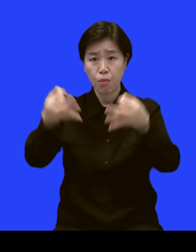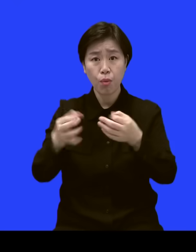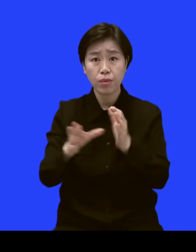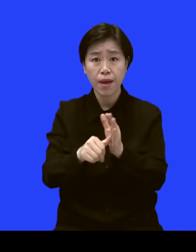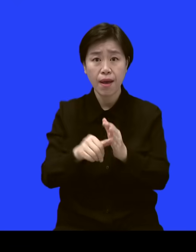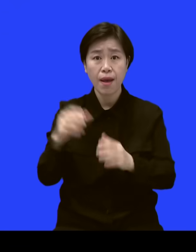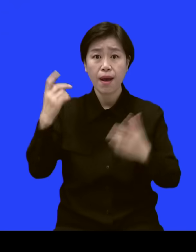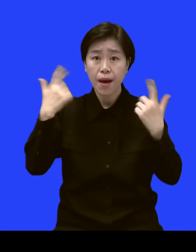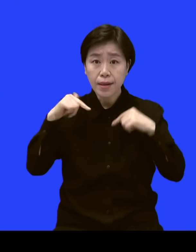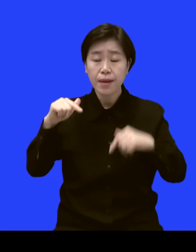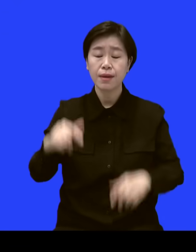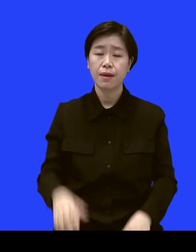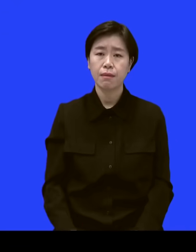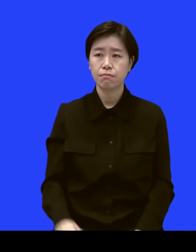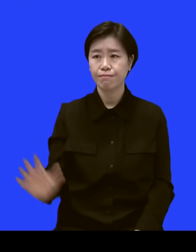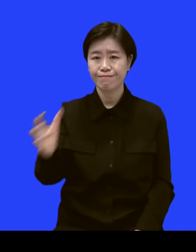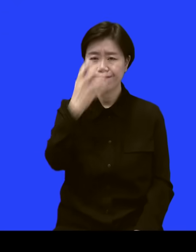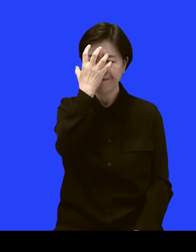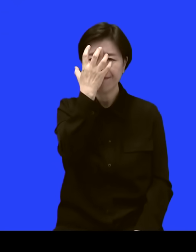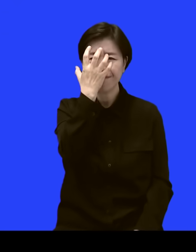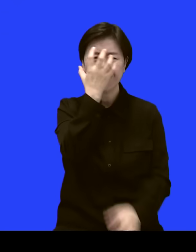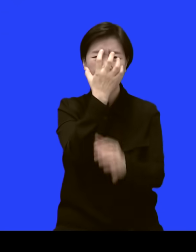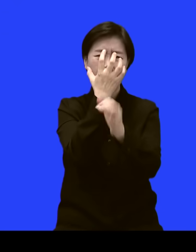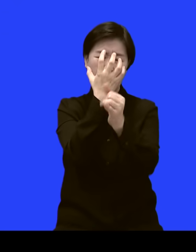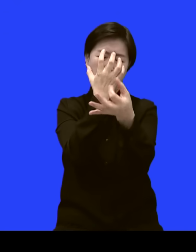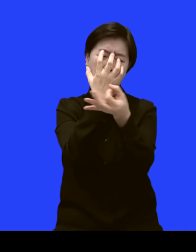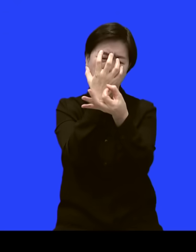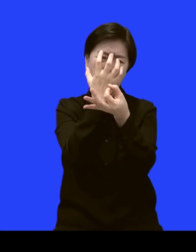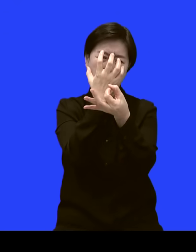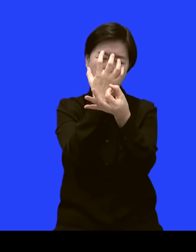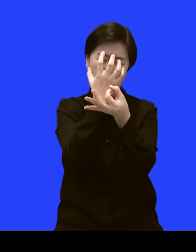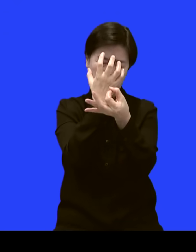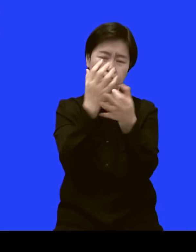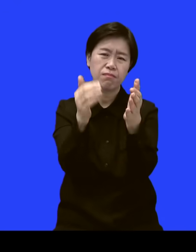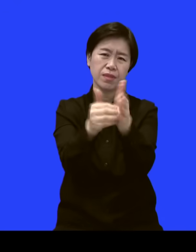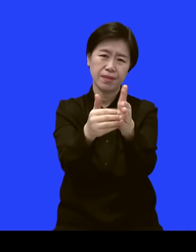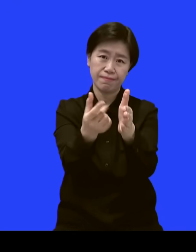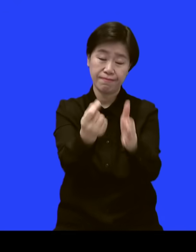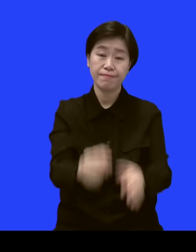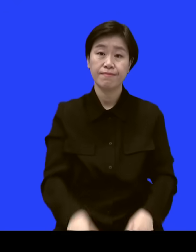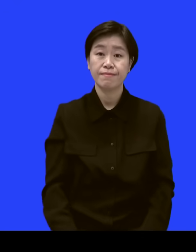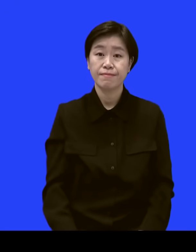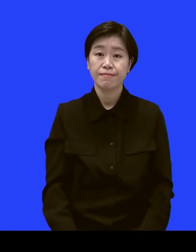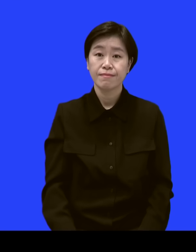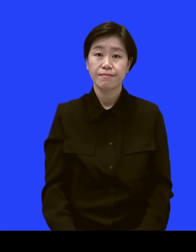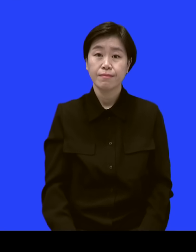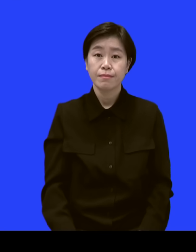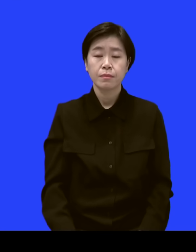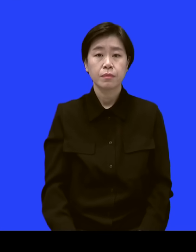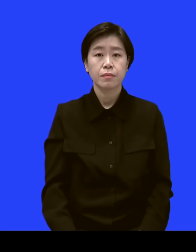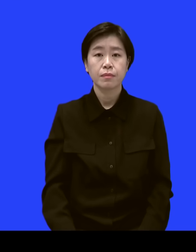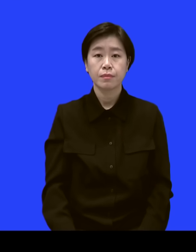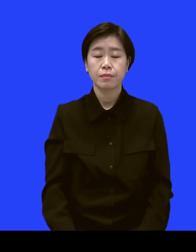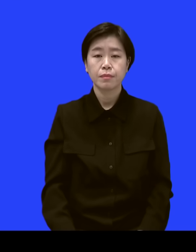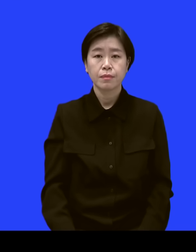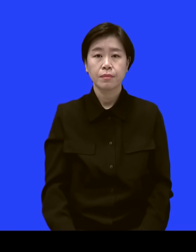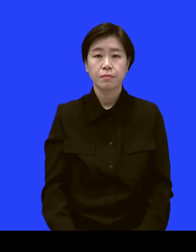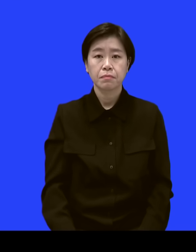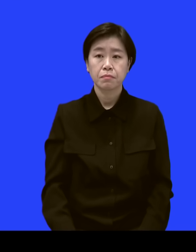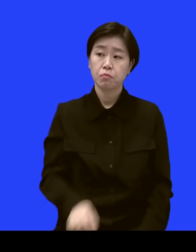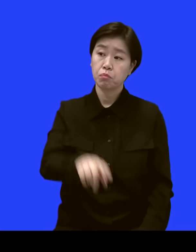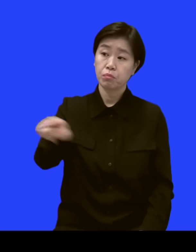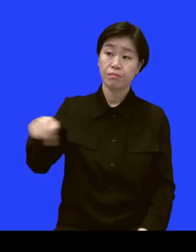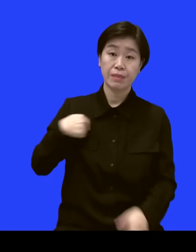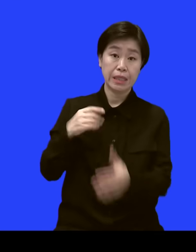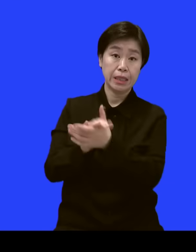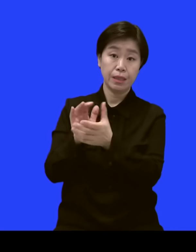그냥 남들이 봤을 때 조금 제가 약간 비정상적인 좀 텐션이 있구나. 네. 그런 거를 조금 느꼈던 거예요.